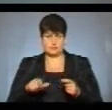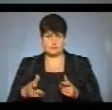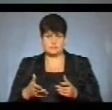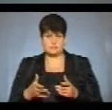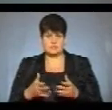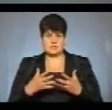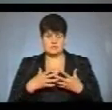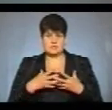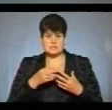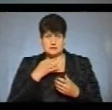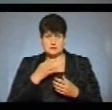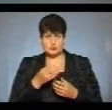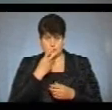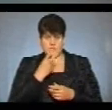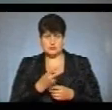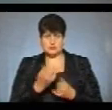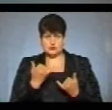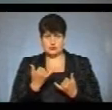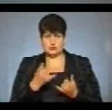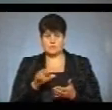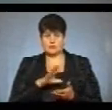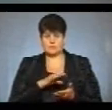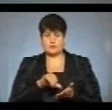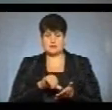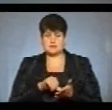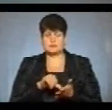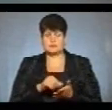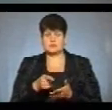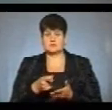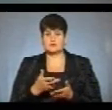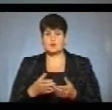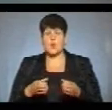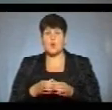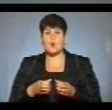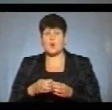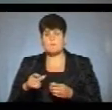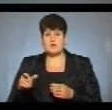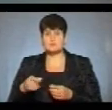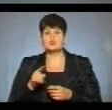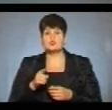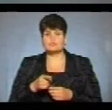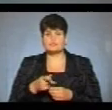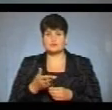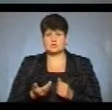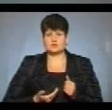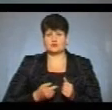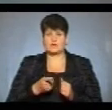я скажу, бачите, чому? От саме навіть сьогодні тут був представник тої громади. Він сказав, чому живуть вони